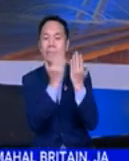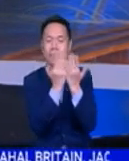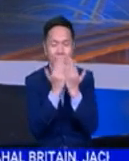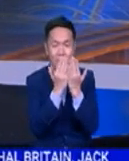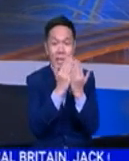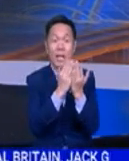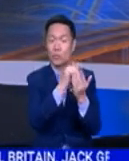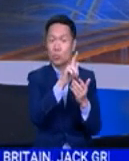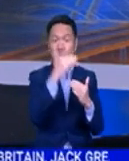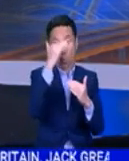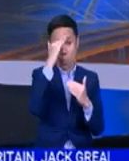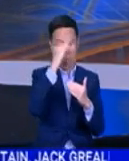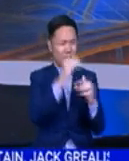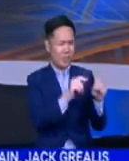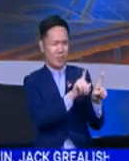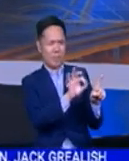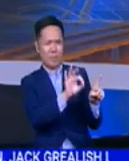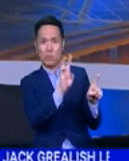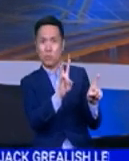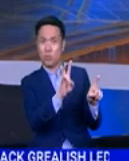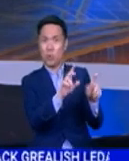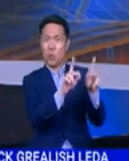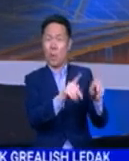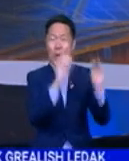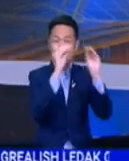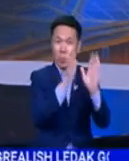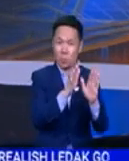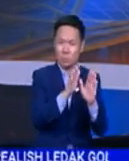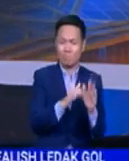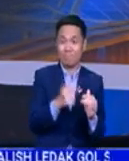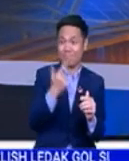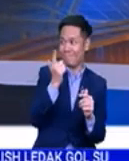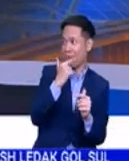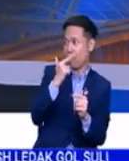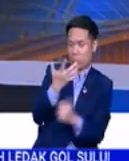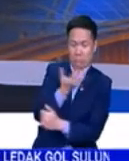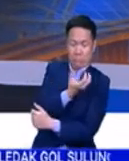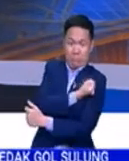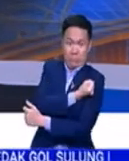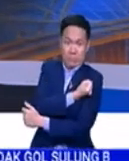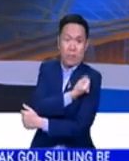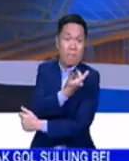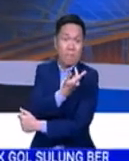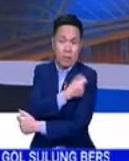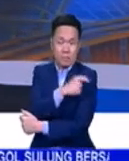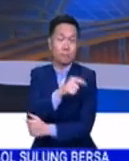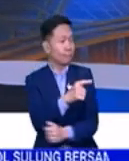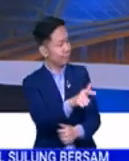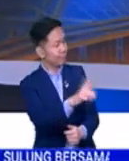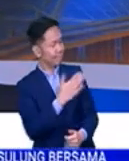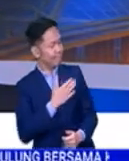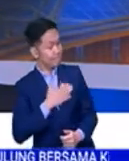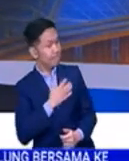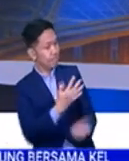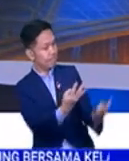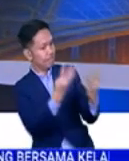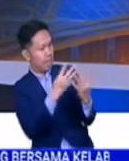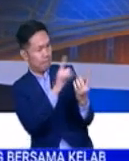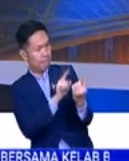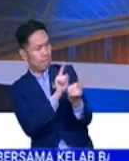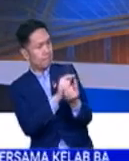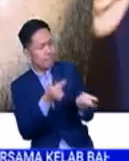779 guru Yang dilaporkan menolak untuk menerima vaksin komik 19 menghadap Baginda dalam masa terdekat